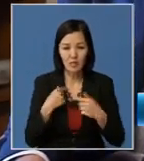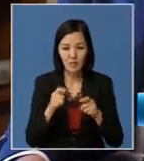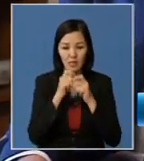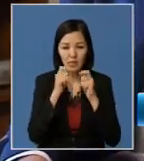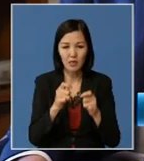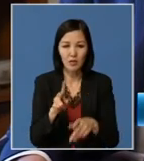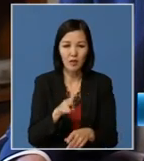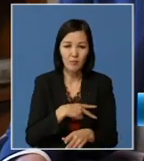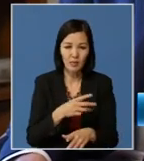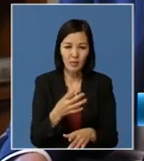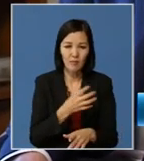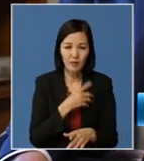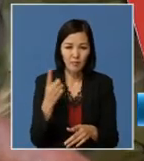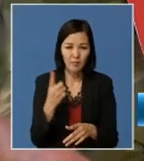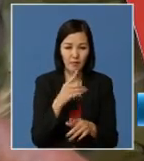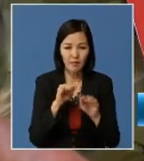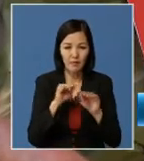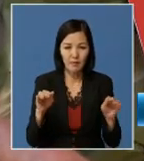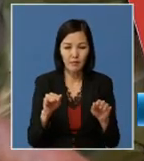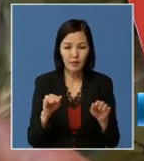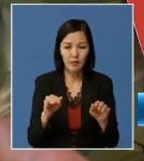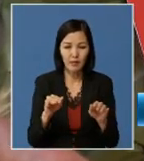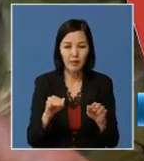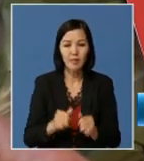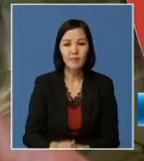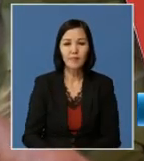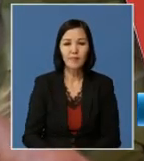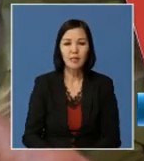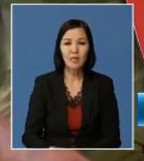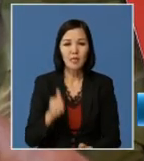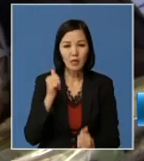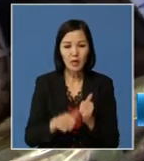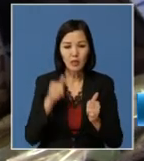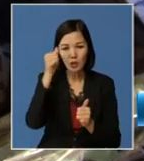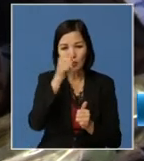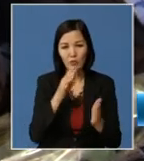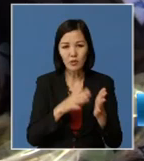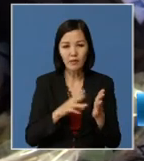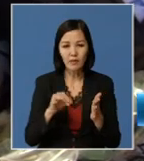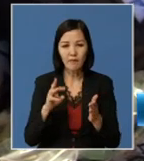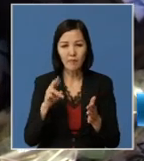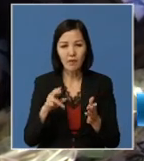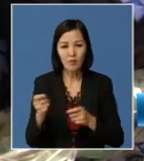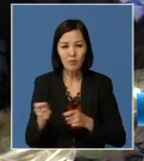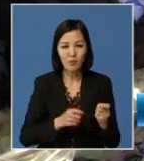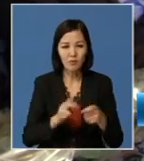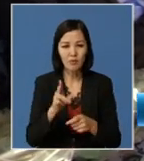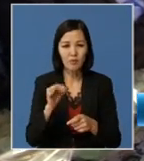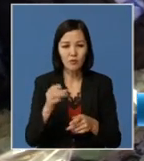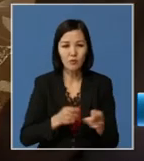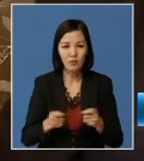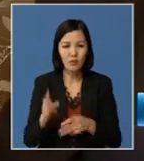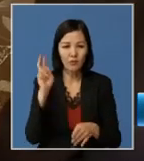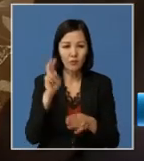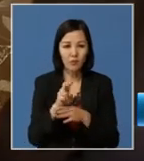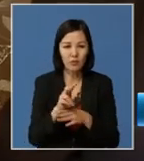орденом Отечественной войны первой степени, медалью за боевые заслуги. Ежегодно в преддверии 9 мая руководство Коксузского района